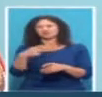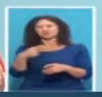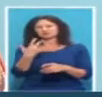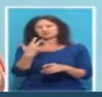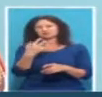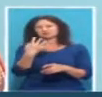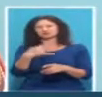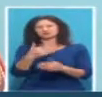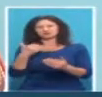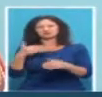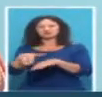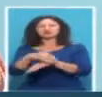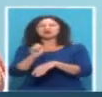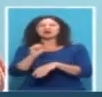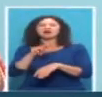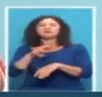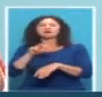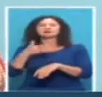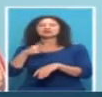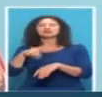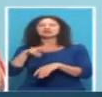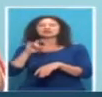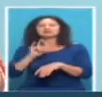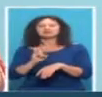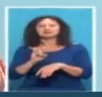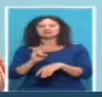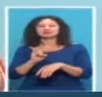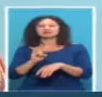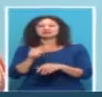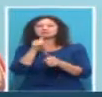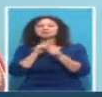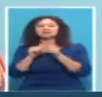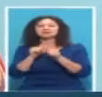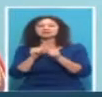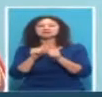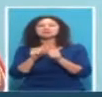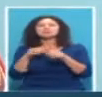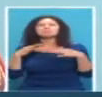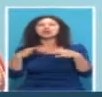назад по улице Амангельды, частных секторов, пытался вскрыть автомашину.